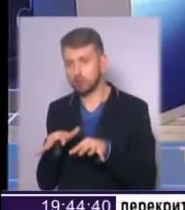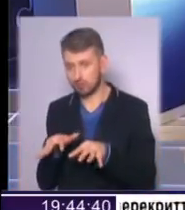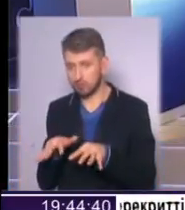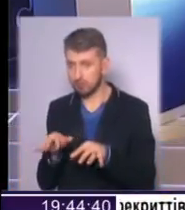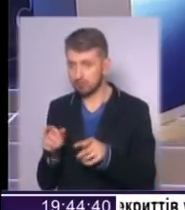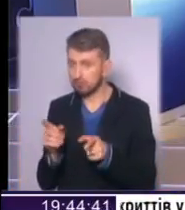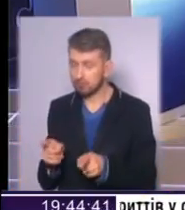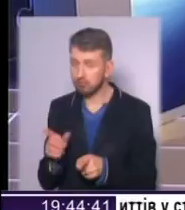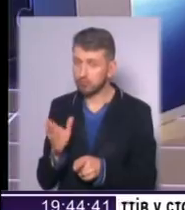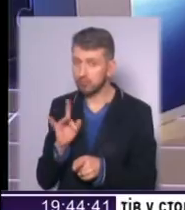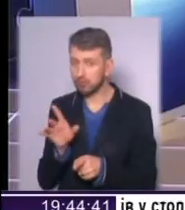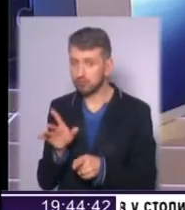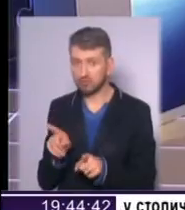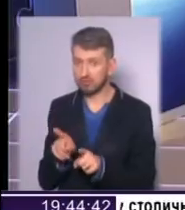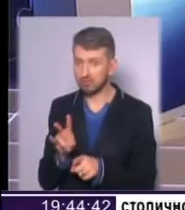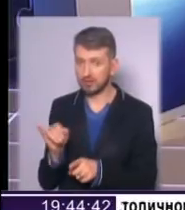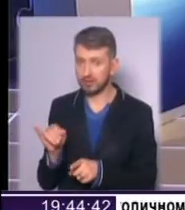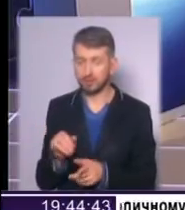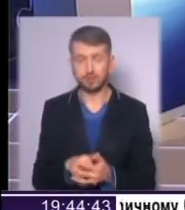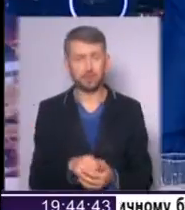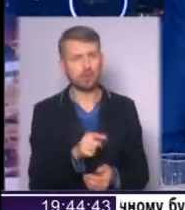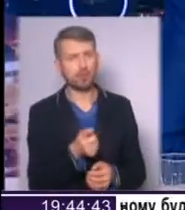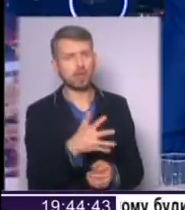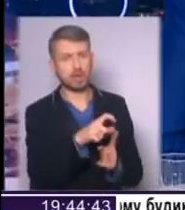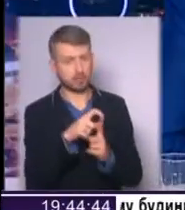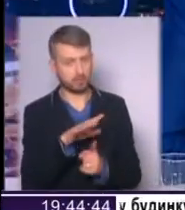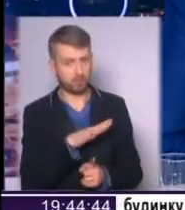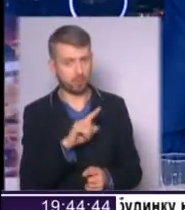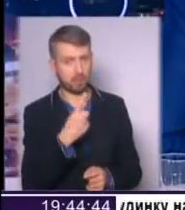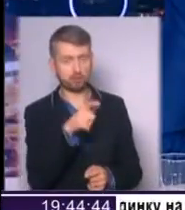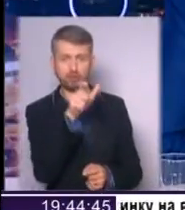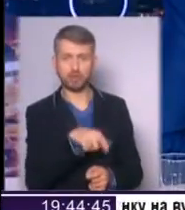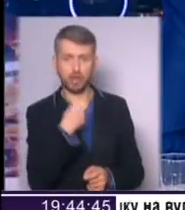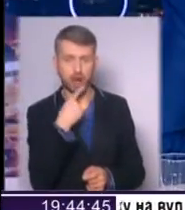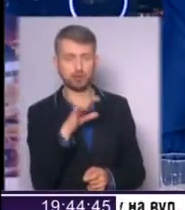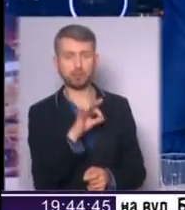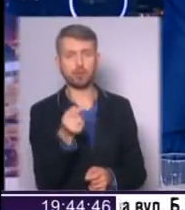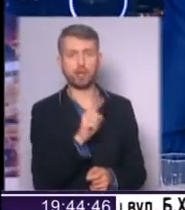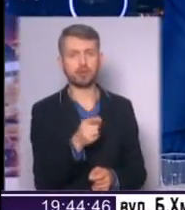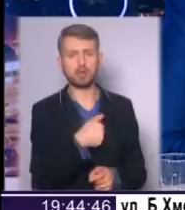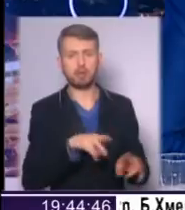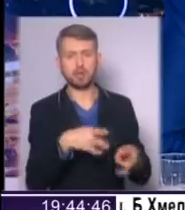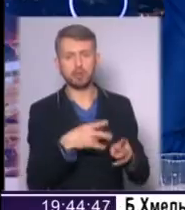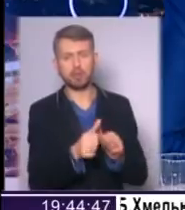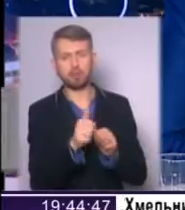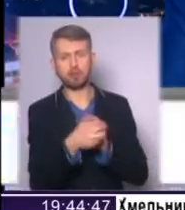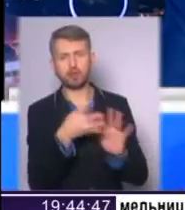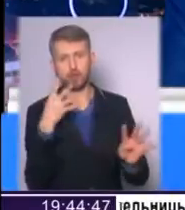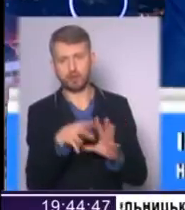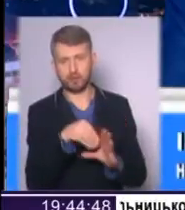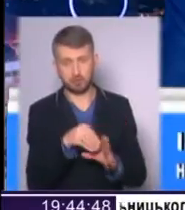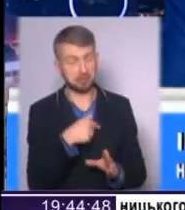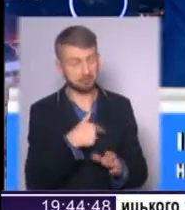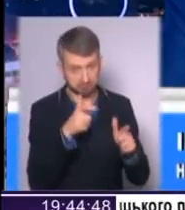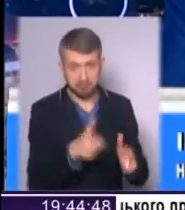відбувається? Явно ж не так, правда? Дивіться, тут декілька тез пролунало. Перше, людина каже про те, що нам не треба позачергові вибори. Категорично це